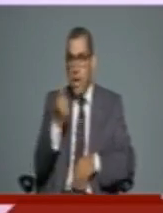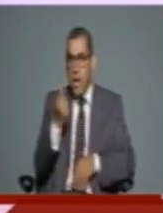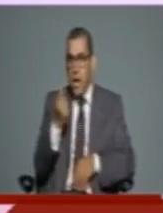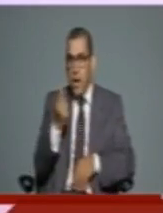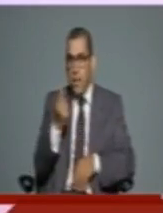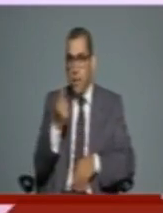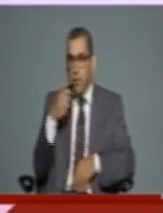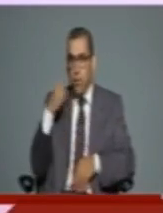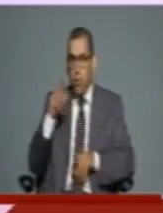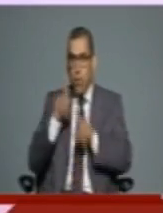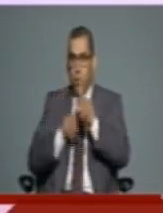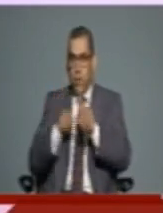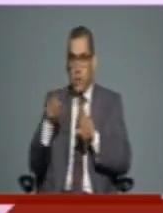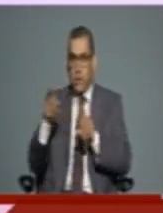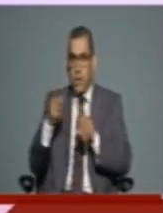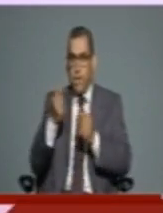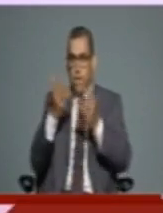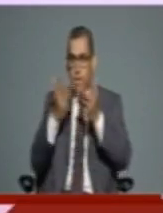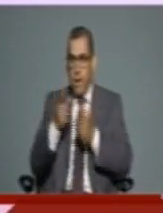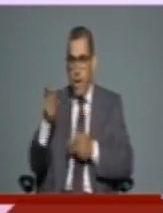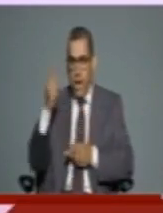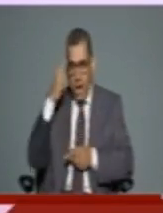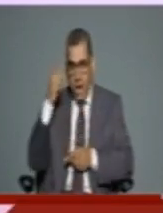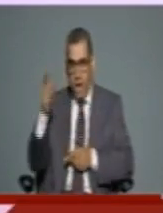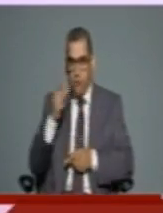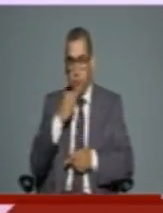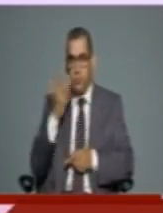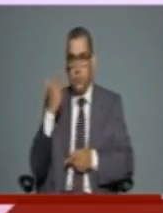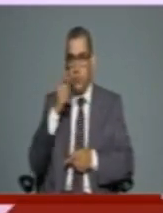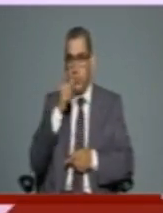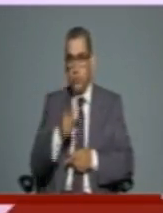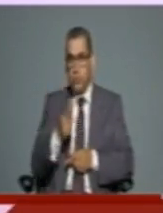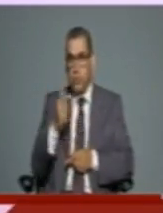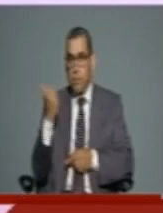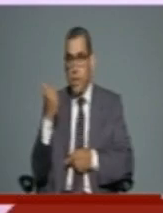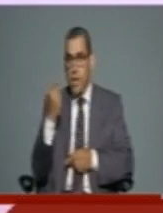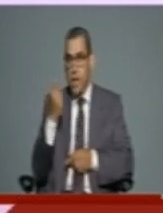وزير المالية قالها بالأمس، من